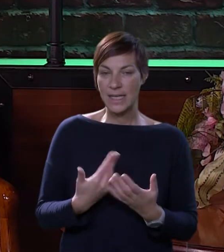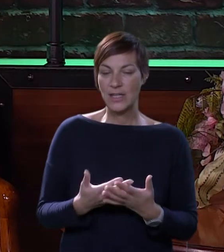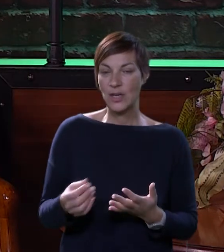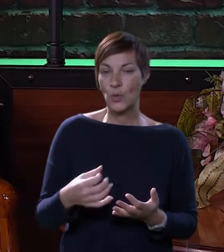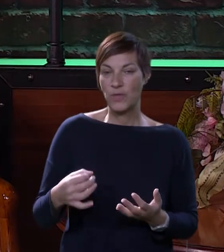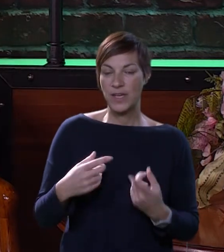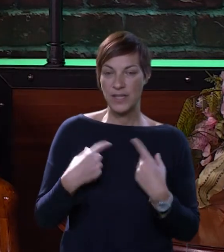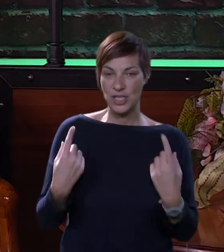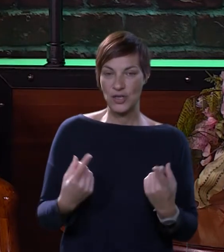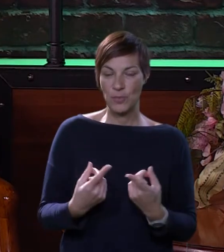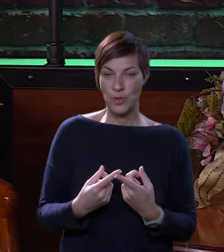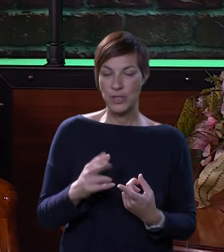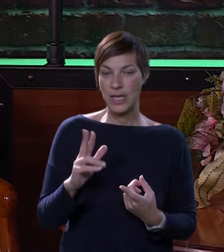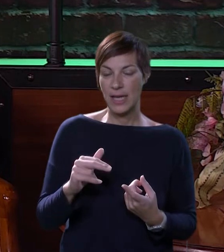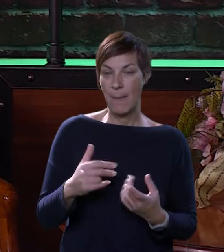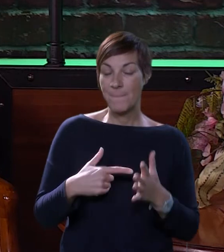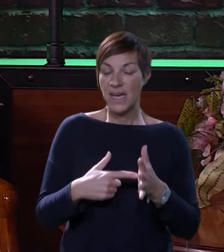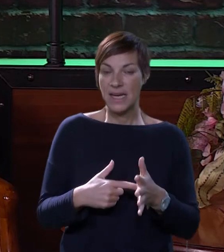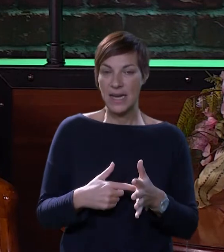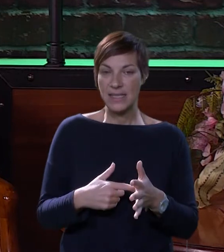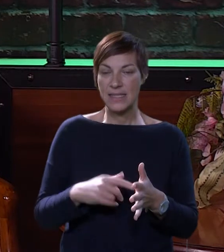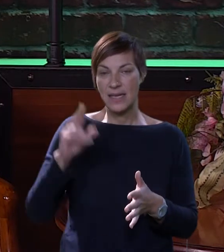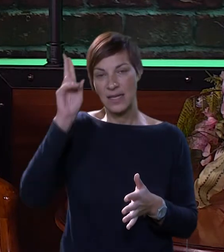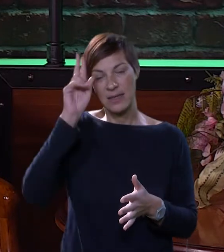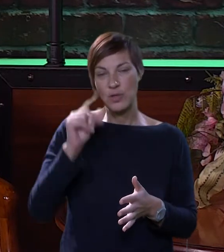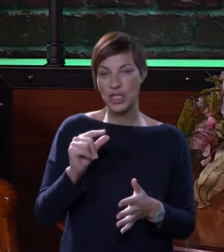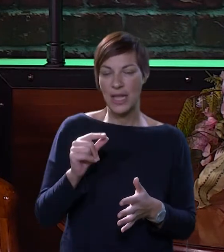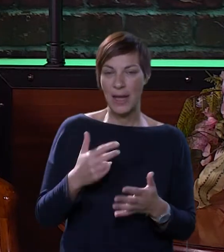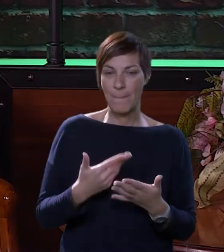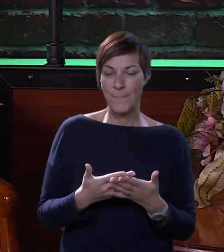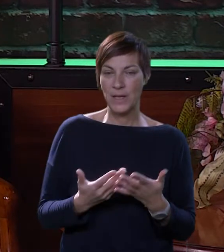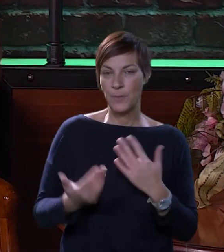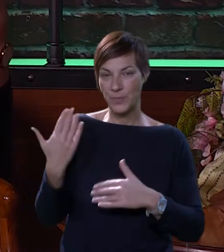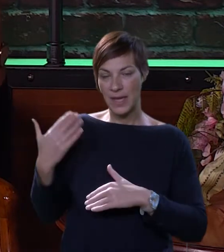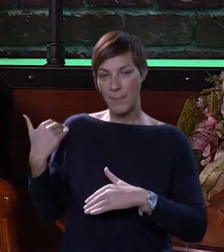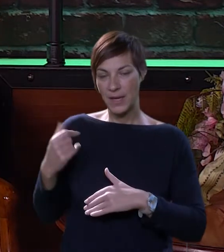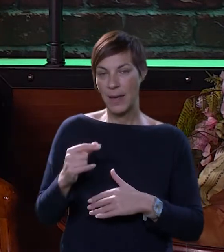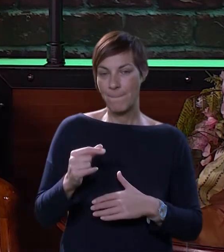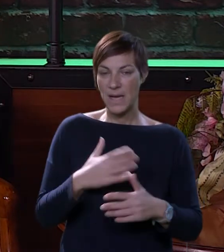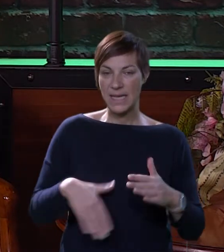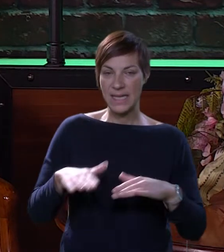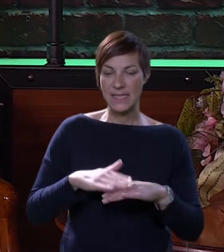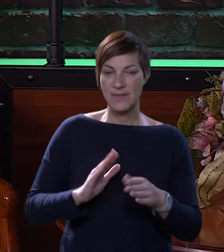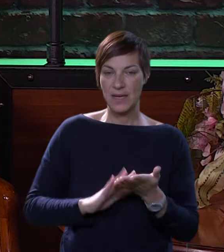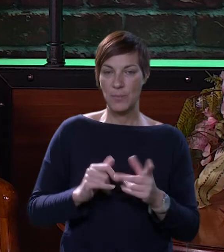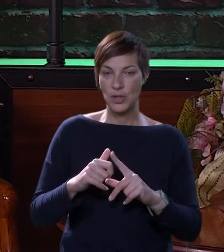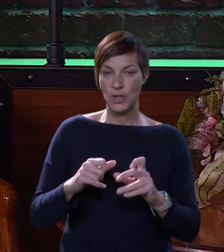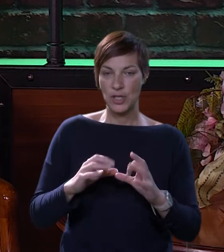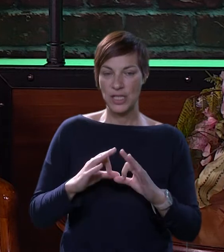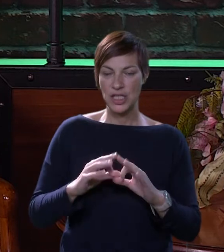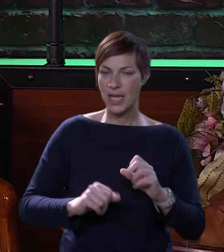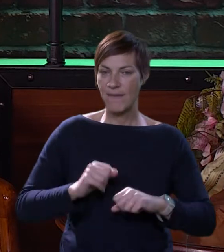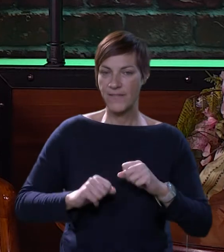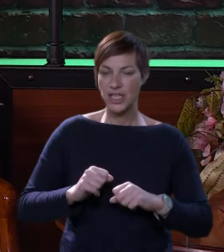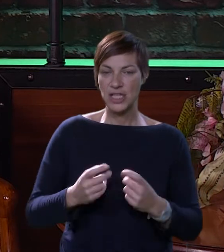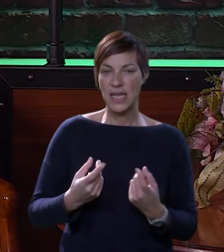Tako da u vrtićkom okruženju ima naznaka da oni možda imaju u odnosu na prije manje razvijene te motoričke